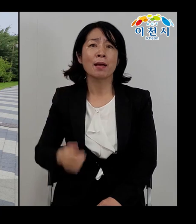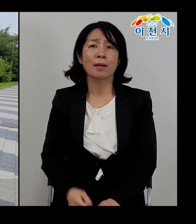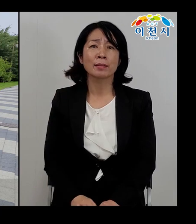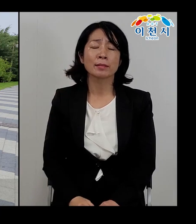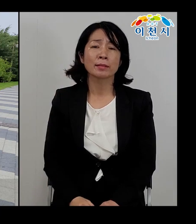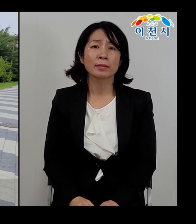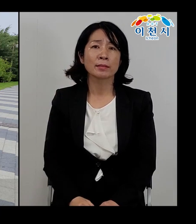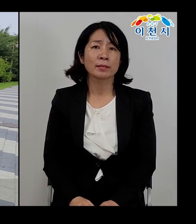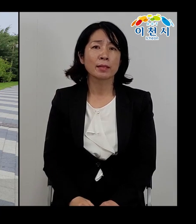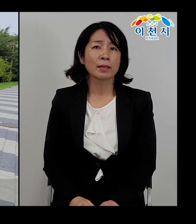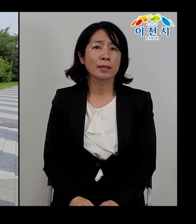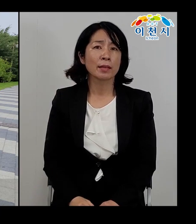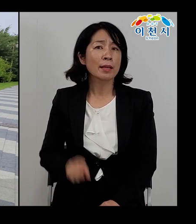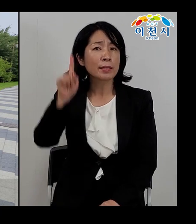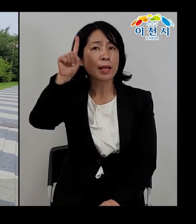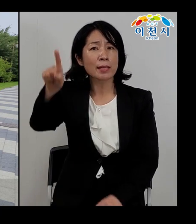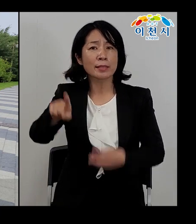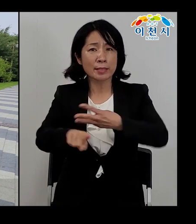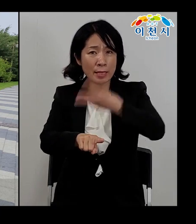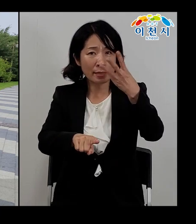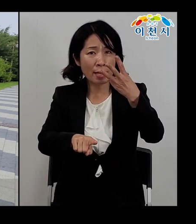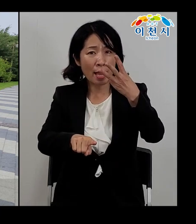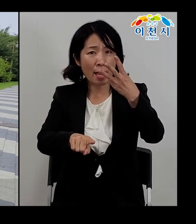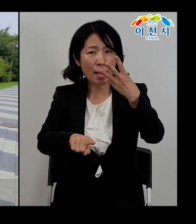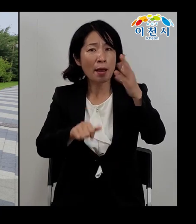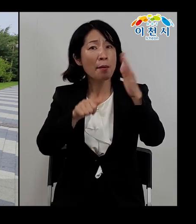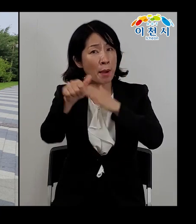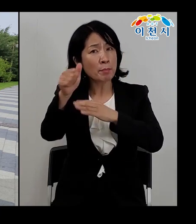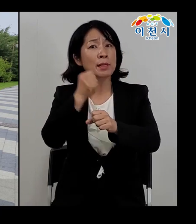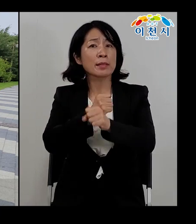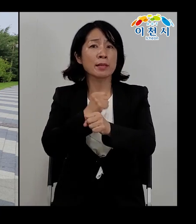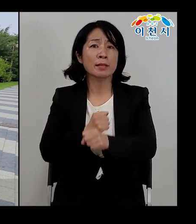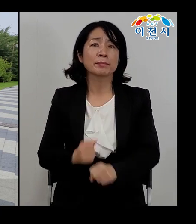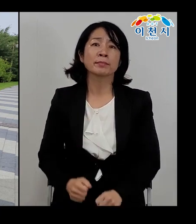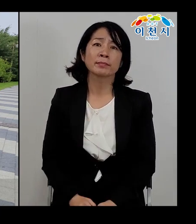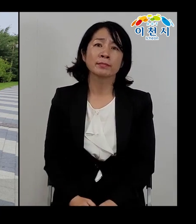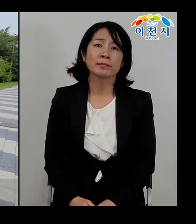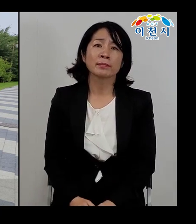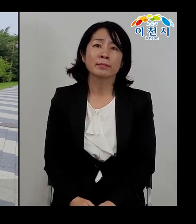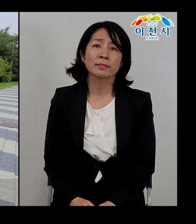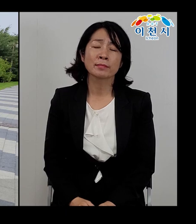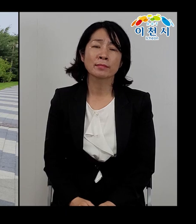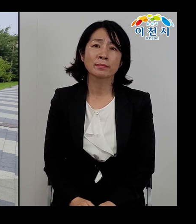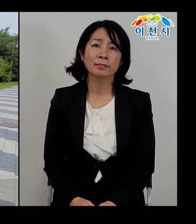가능해요. 아, 네, 그럼 3시에 그 앞에서 뵐게요. 네.